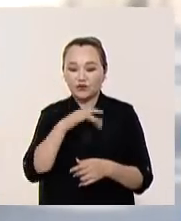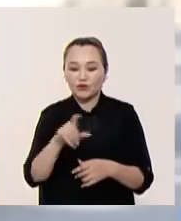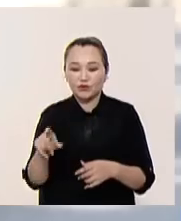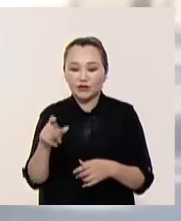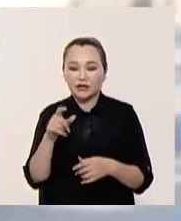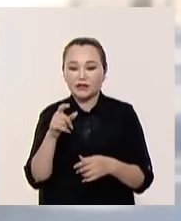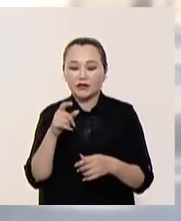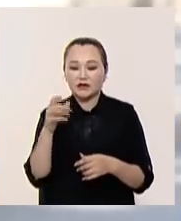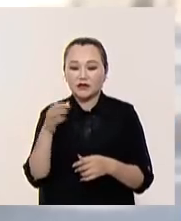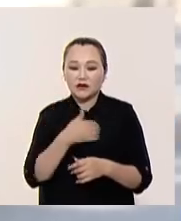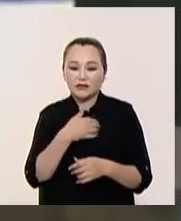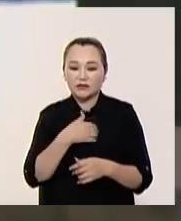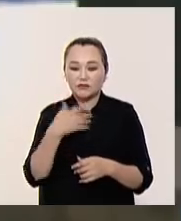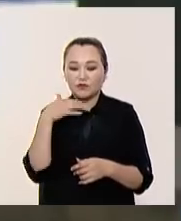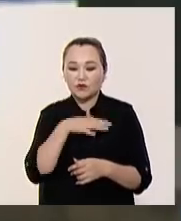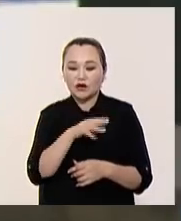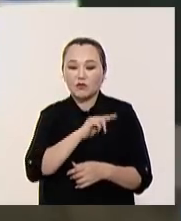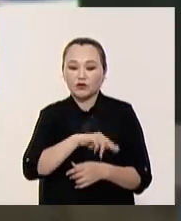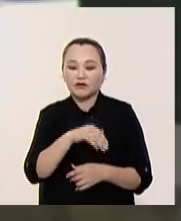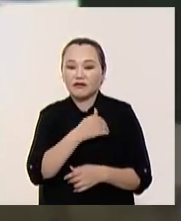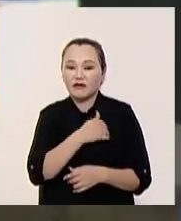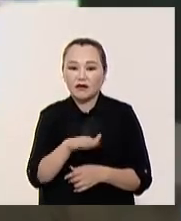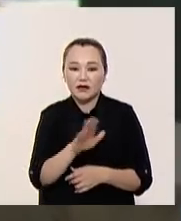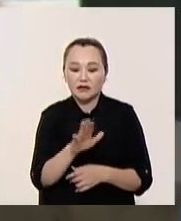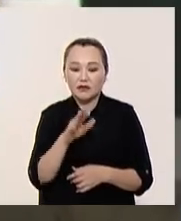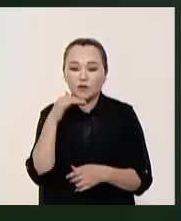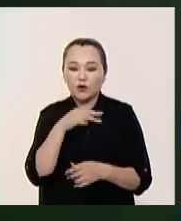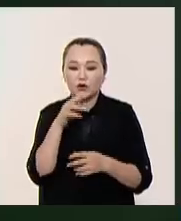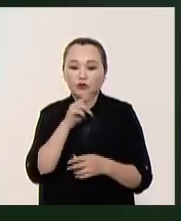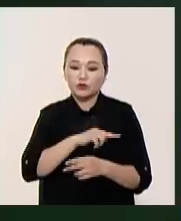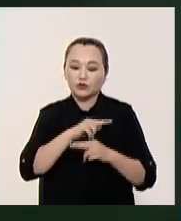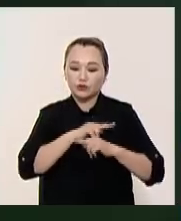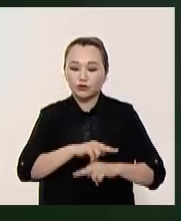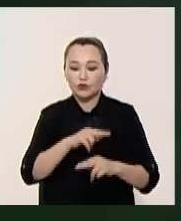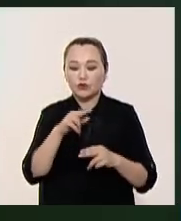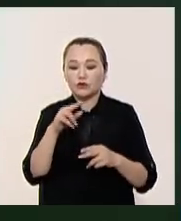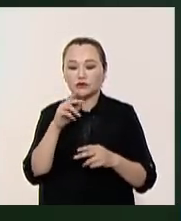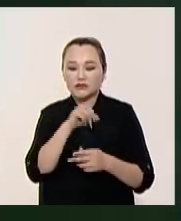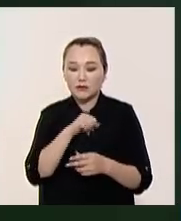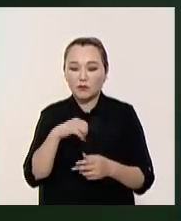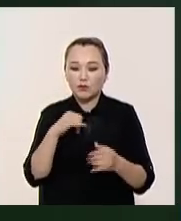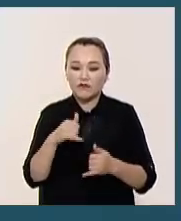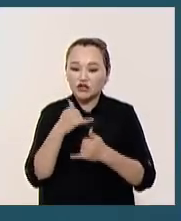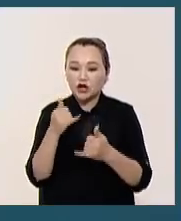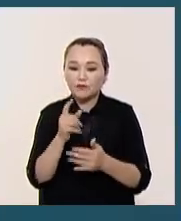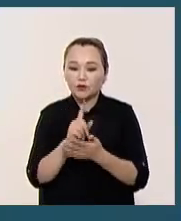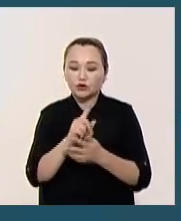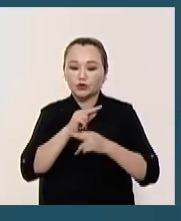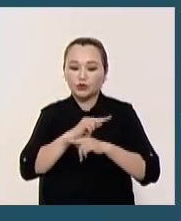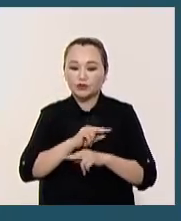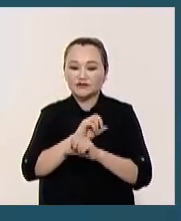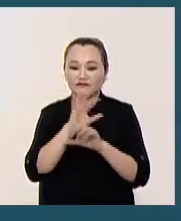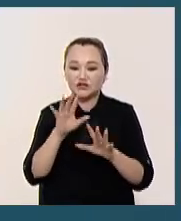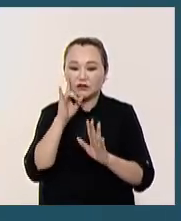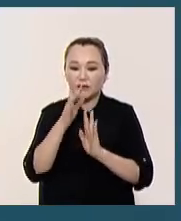не слишком много хотят работать. В новом Казахстане трудолюбивый человек должен быть самым уважаемым. Труд –